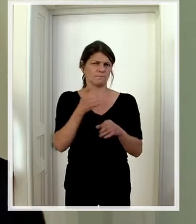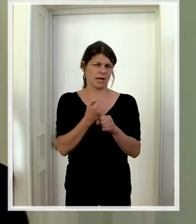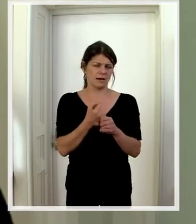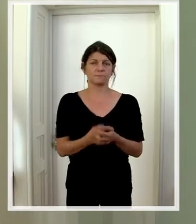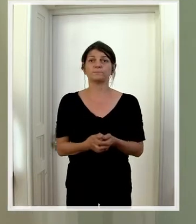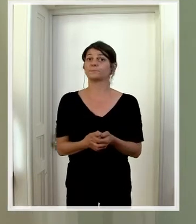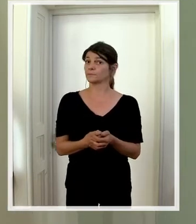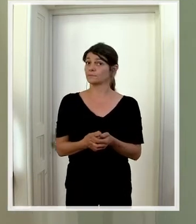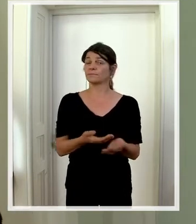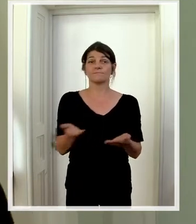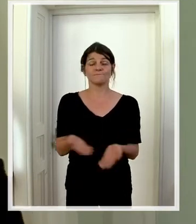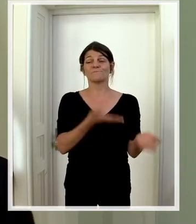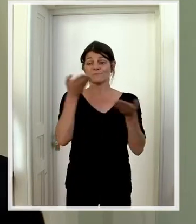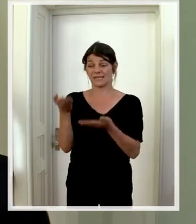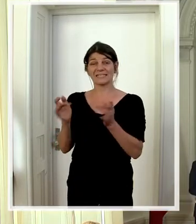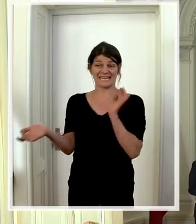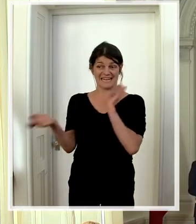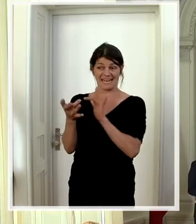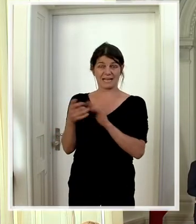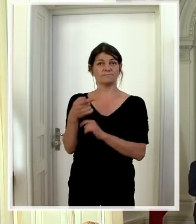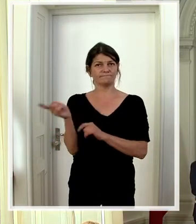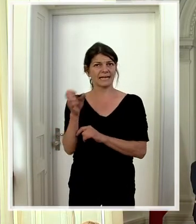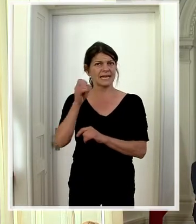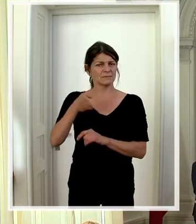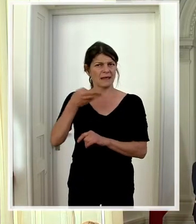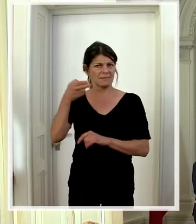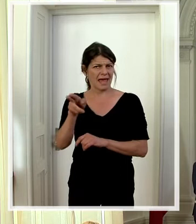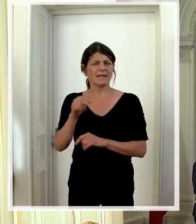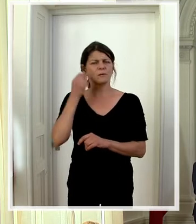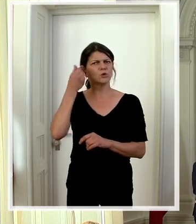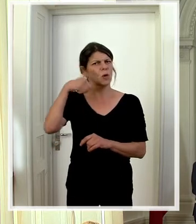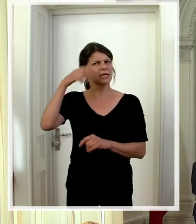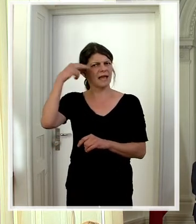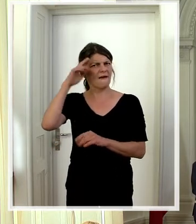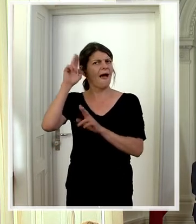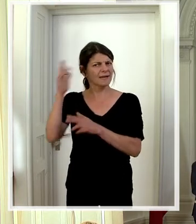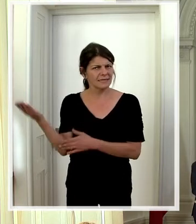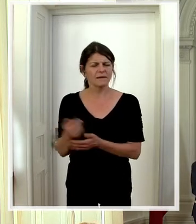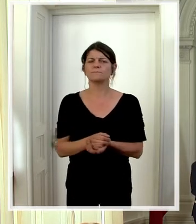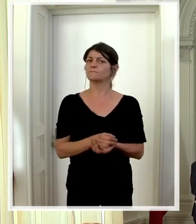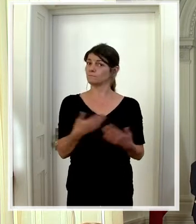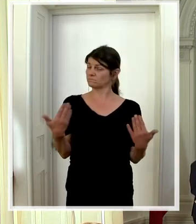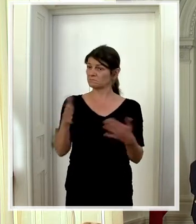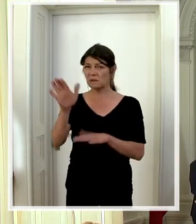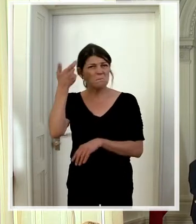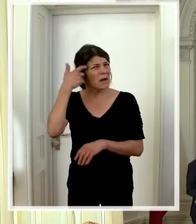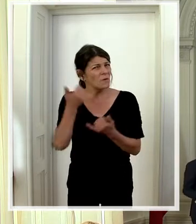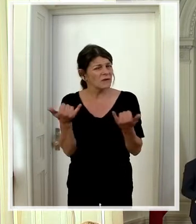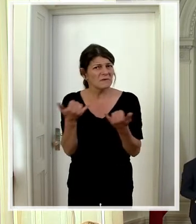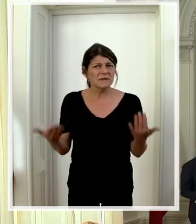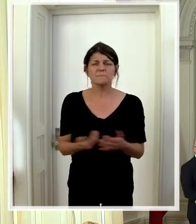zum Gegenkomitee S-Bahn Nein. Ich glaube zuerst Erich Hasler. Wie sagen Sie?